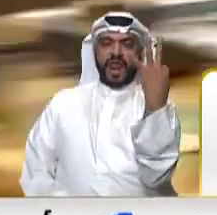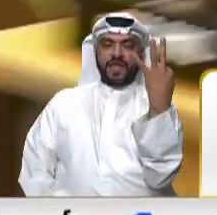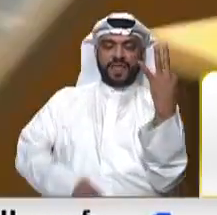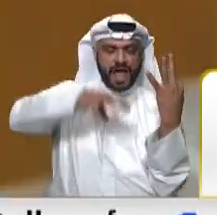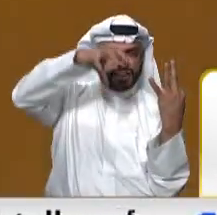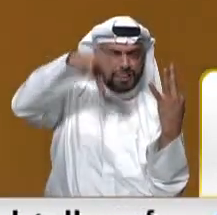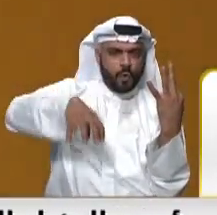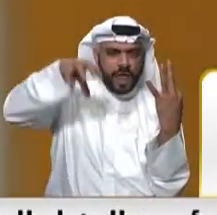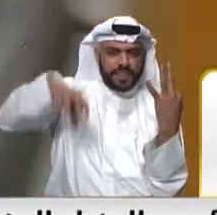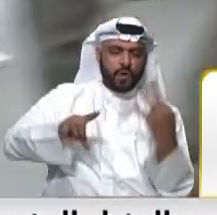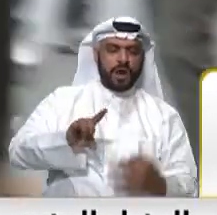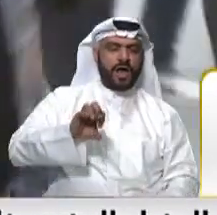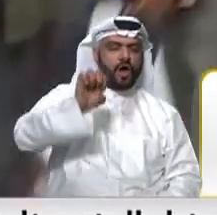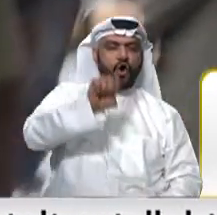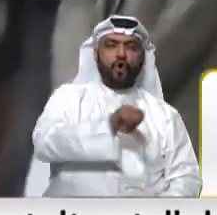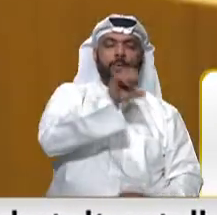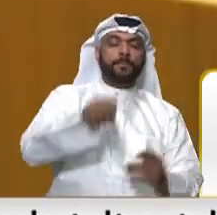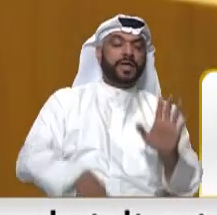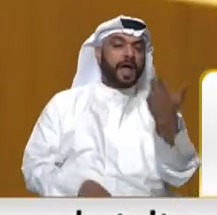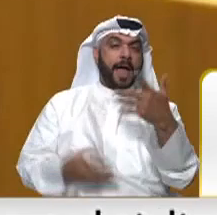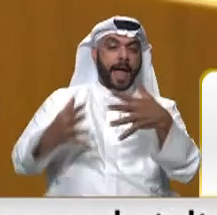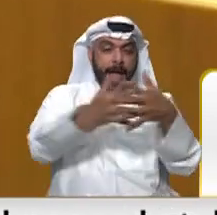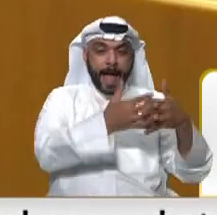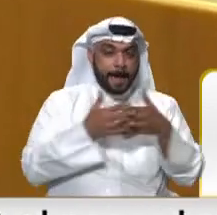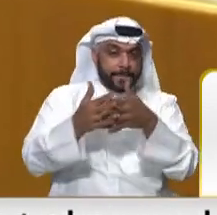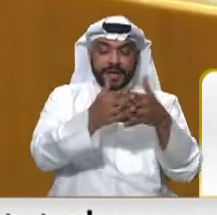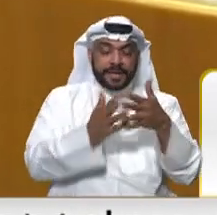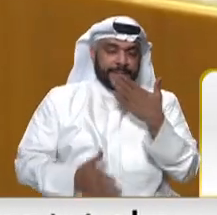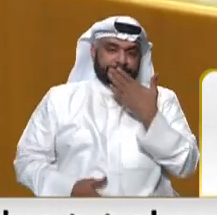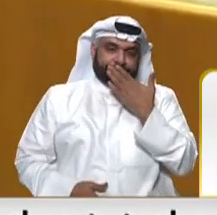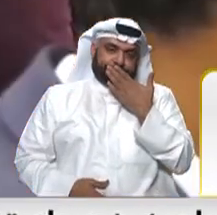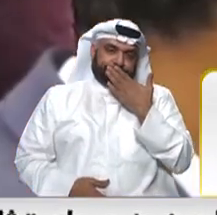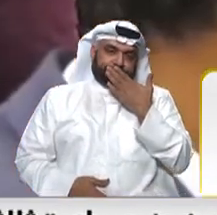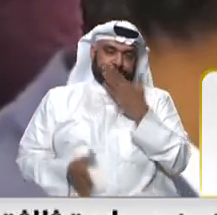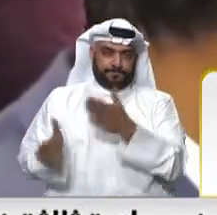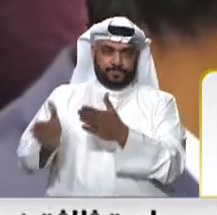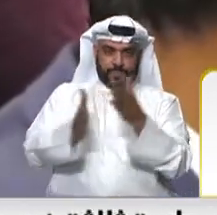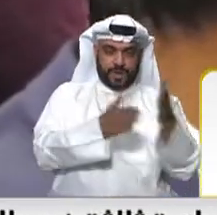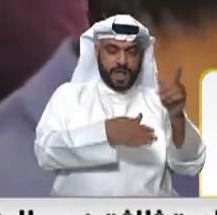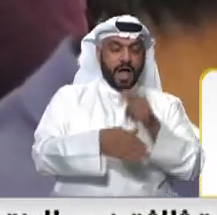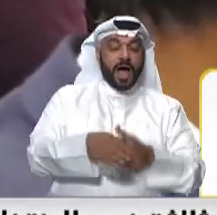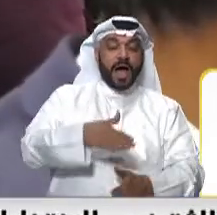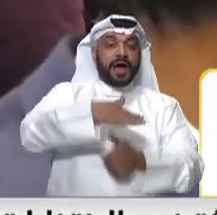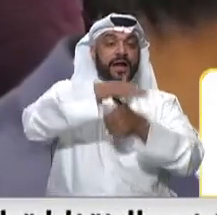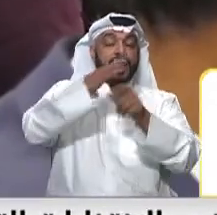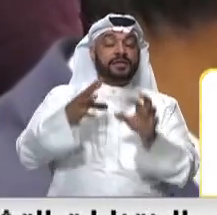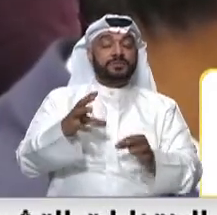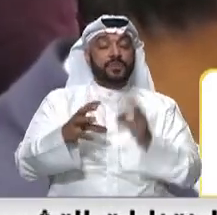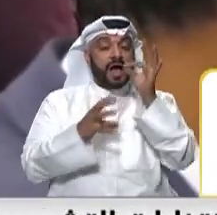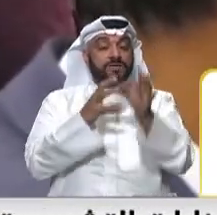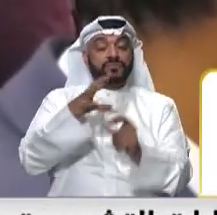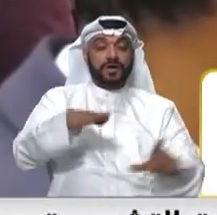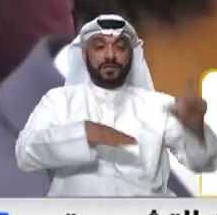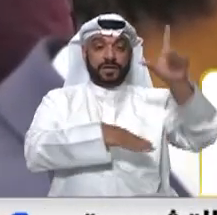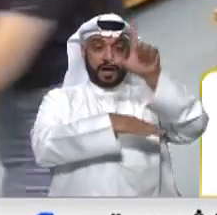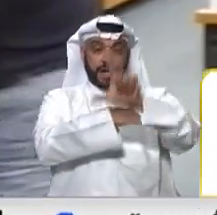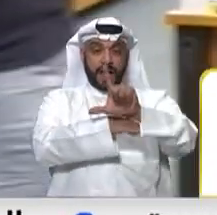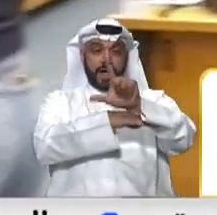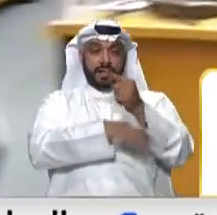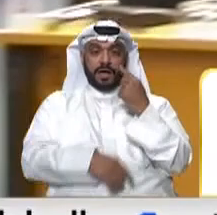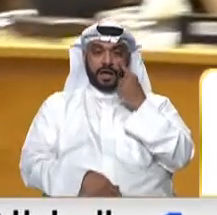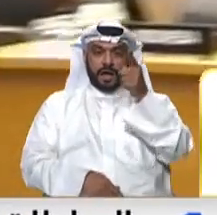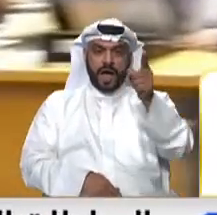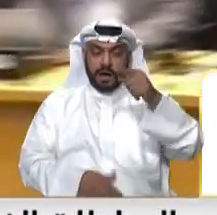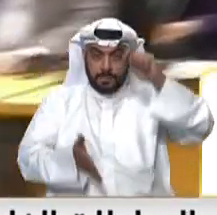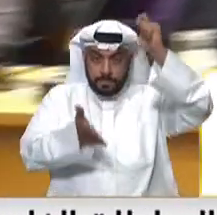بالرغم من تحفظ الولايات المتحده عليه رئيس منظمه الطاقه الذريه الايرانيه محمد اسلامي قال انه في